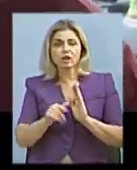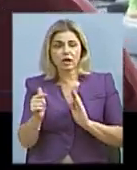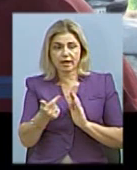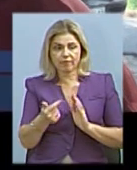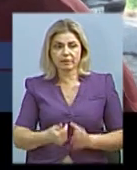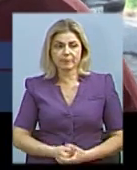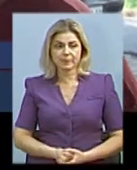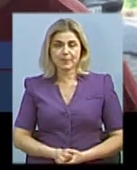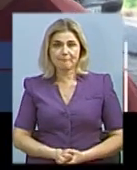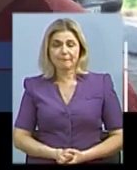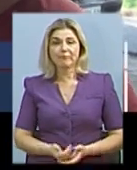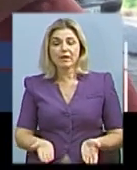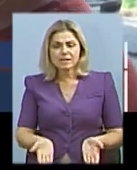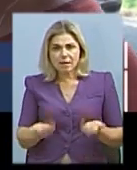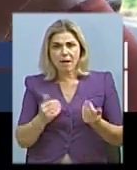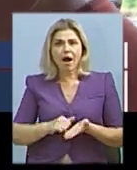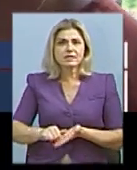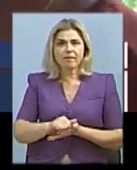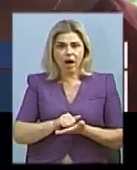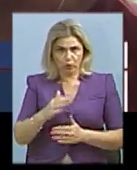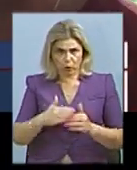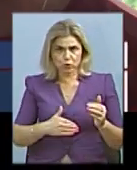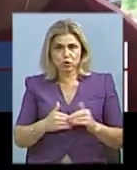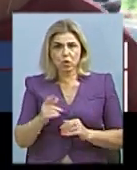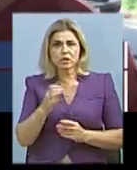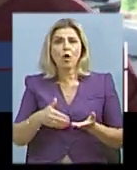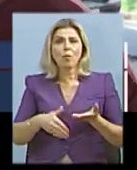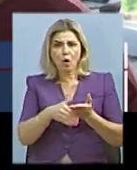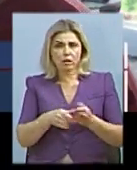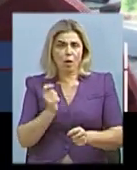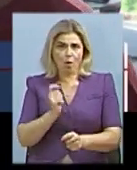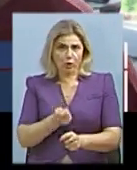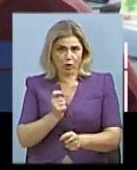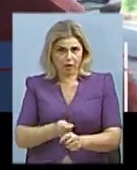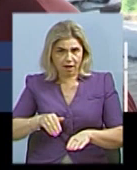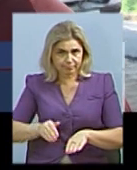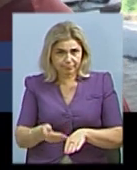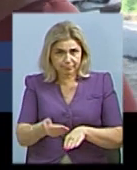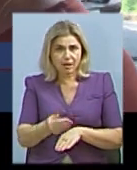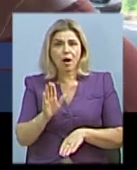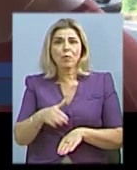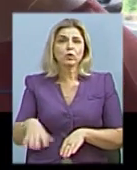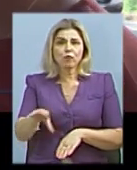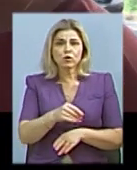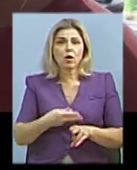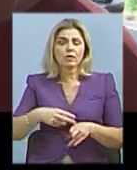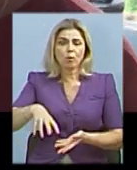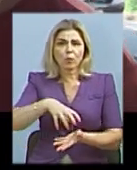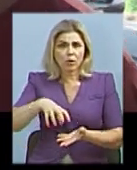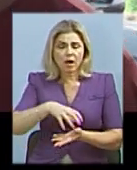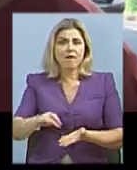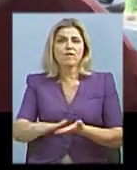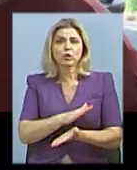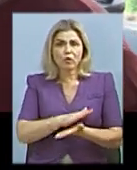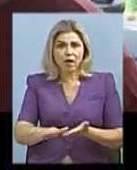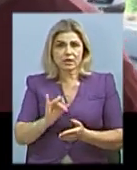асфальт. Знімається асфальт вручну за допомогою відбійного молотка. Потім це все вимітається, видувається,